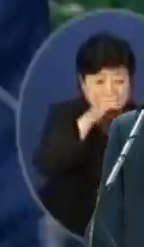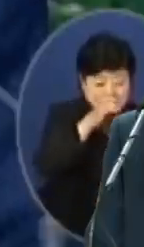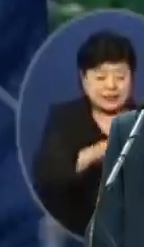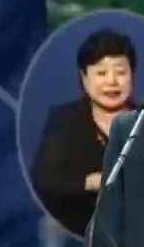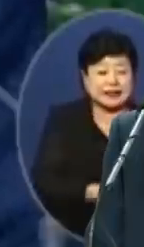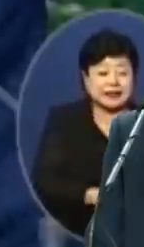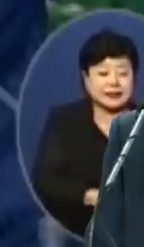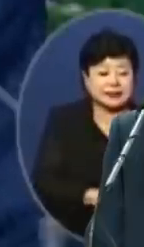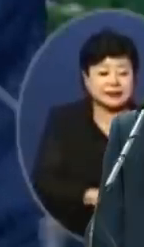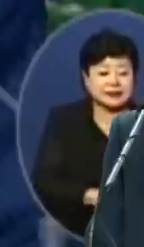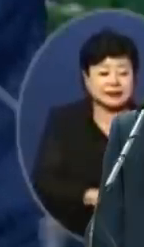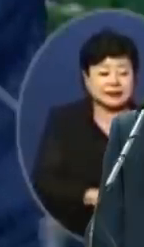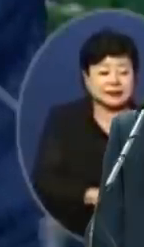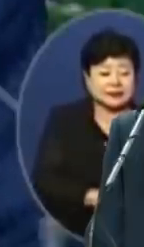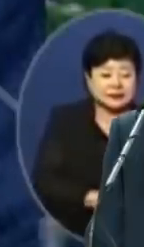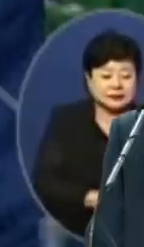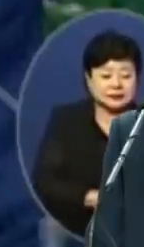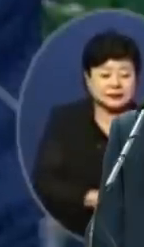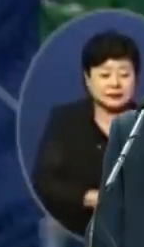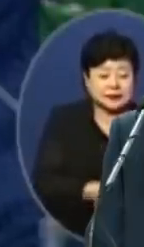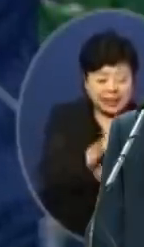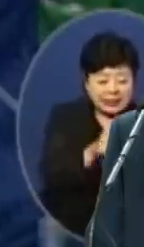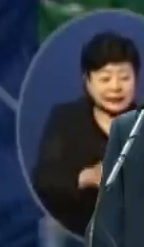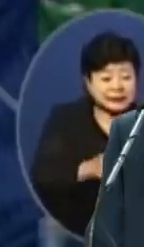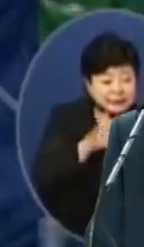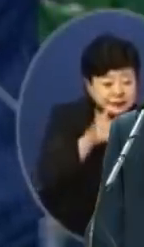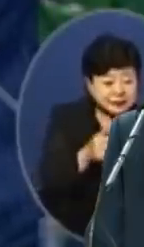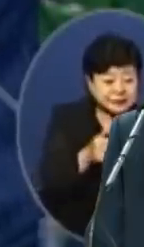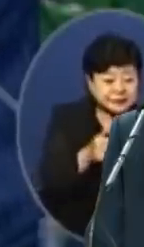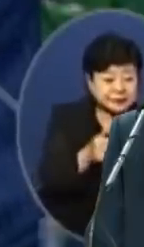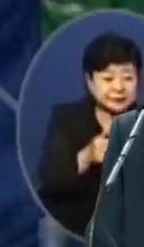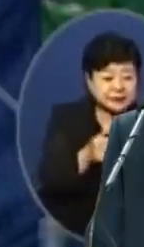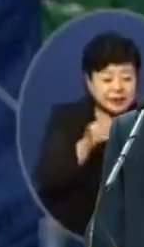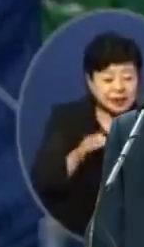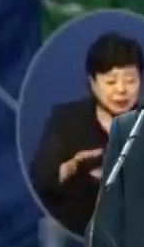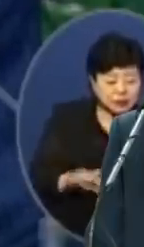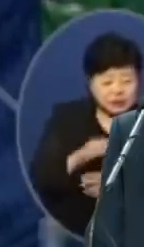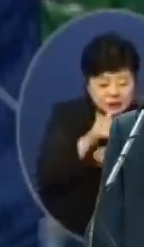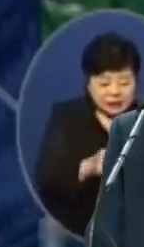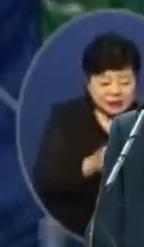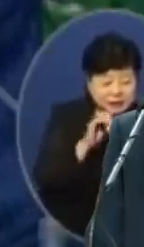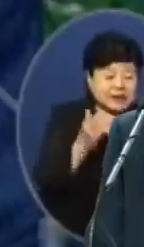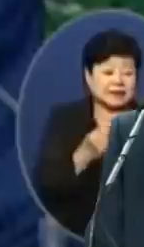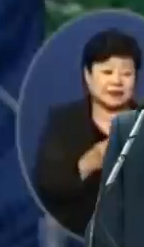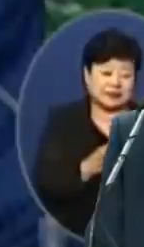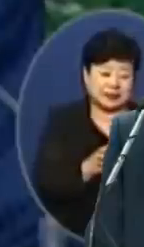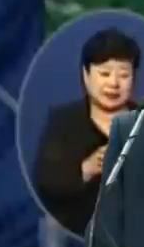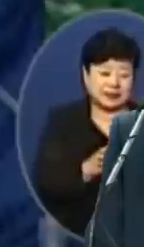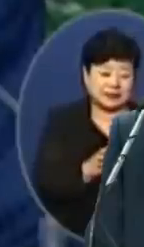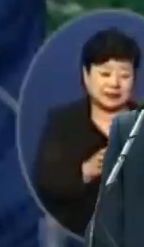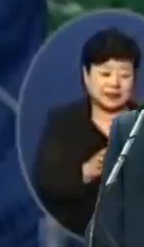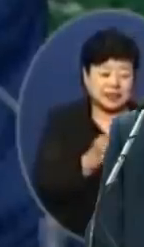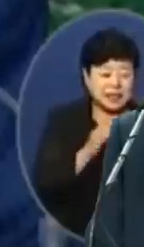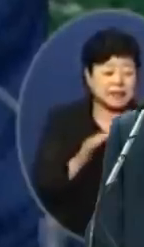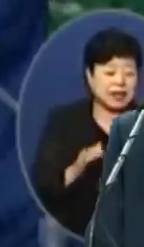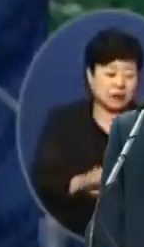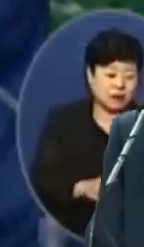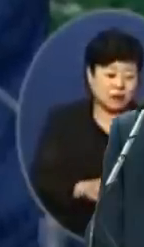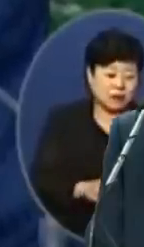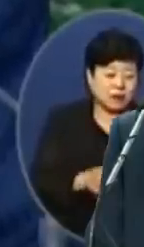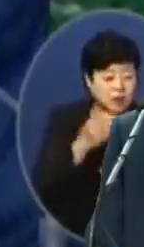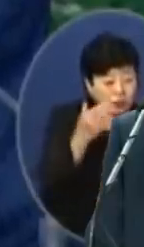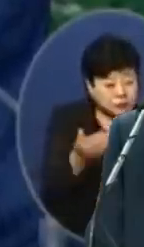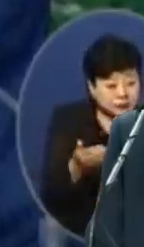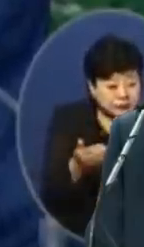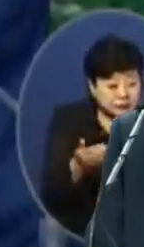계신 것입니다. 왜냐하면 하나님은 예비하시는 하나님이시기 때문에 당신이 예비하고